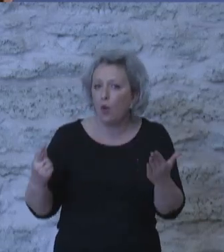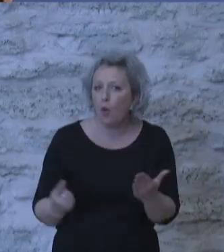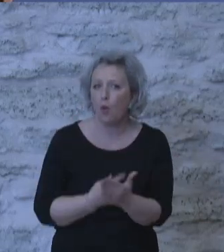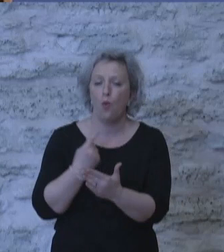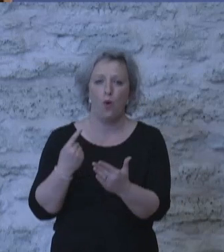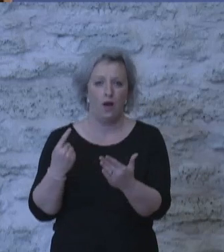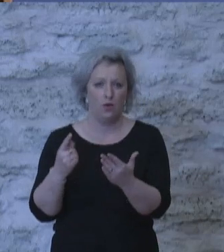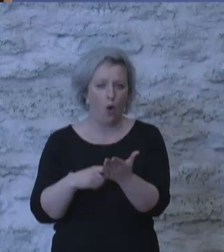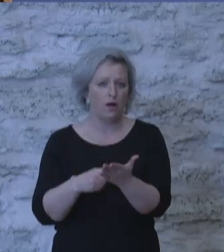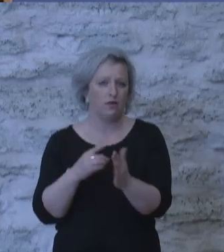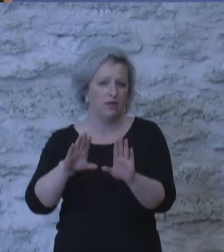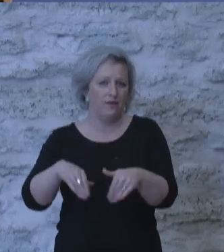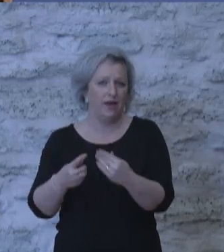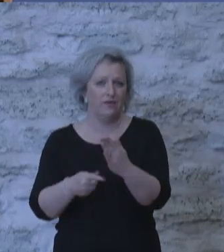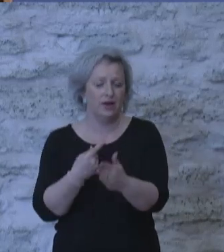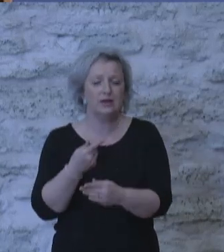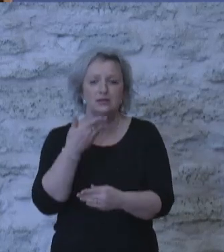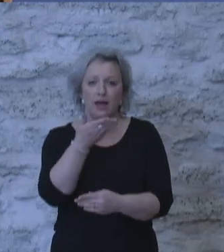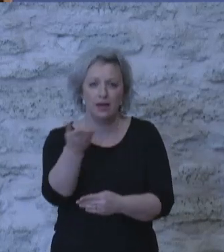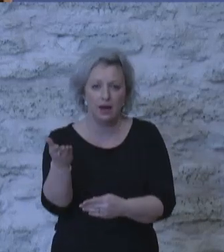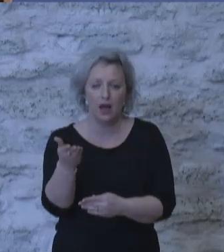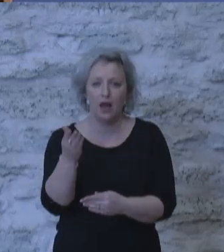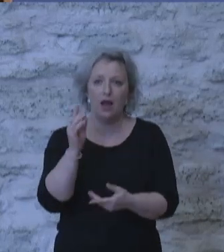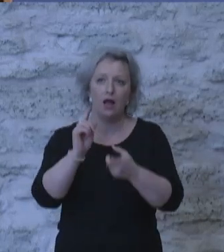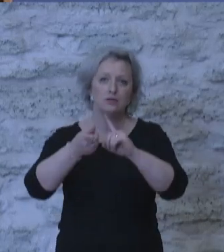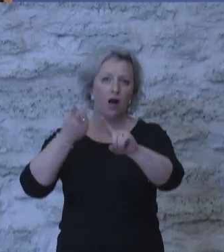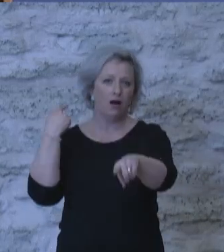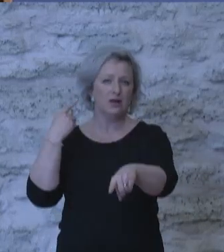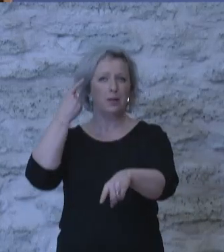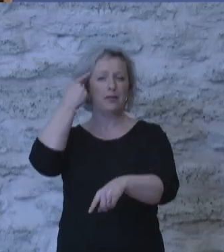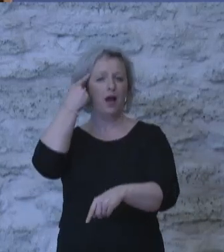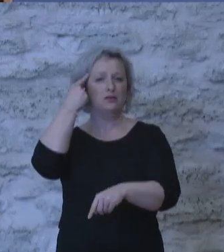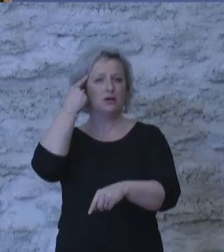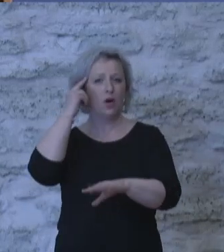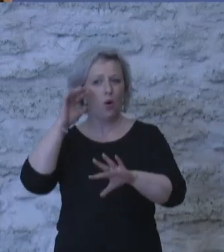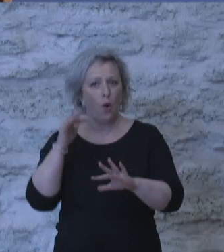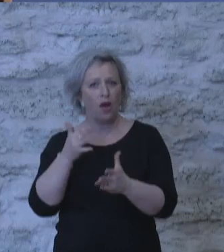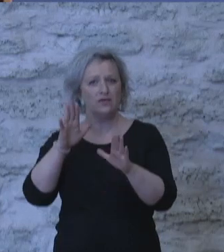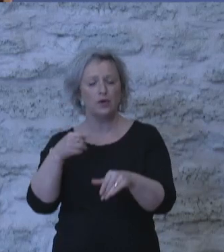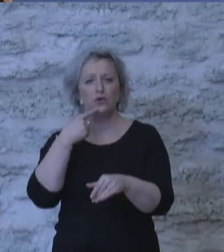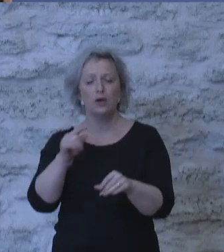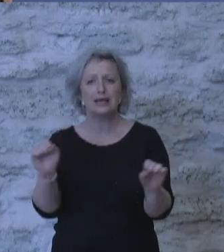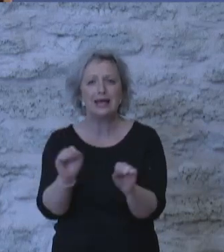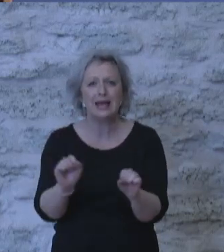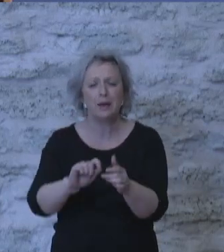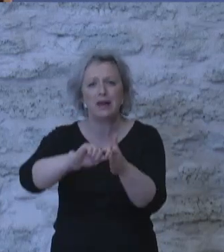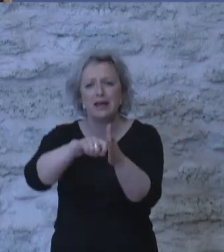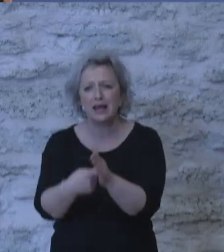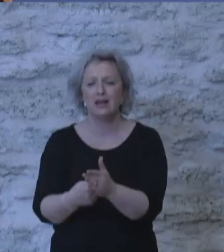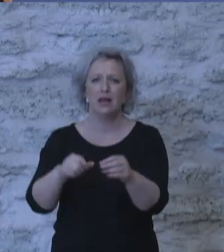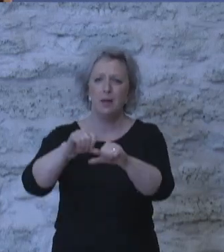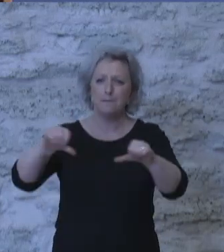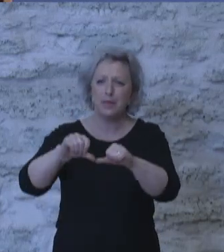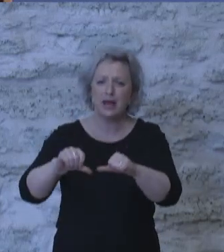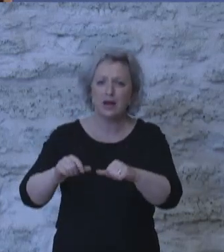tagantjärgi tulnuks öelda, et me veel kiiremini sulgeme, me veel rohkem teeme neid erisusi